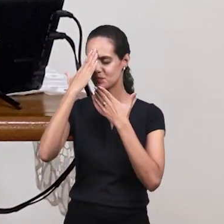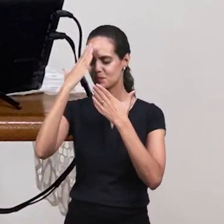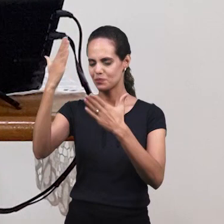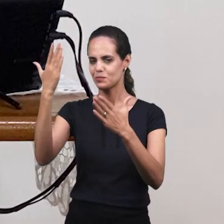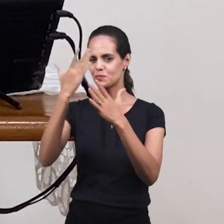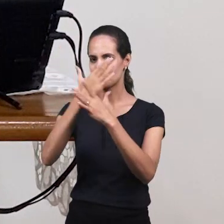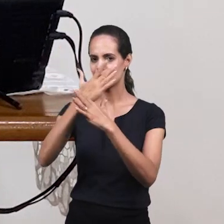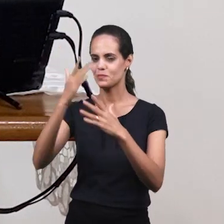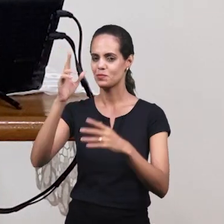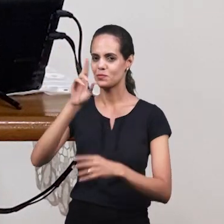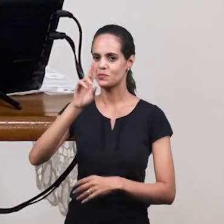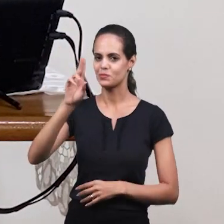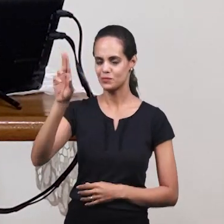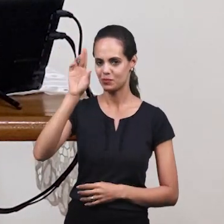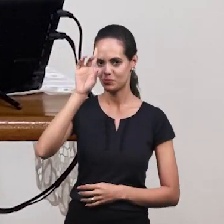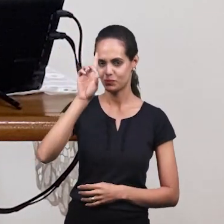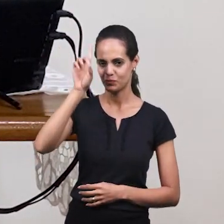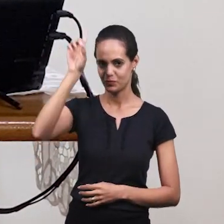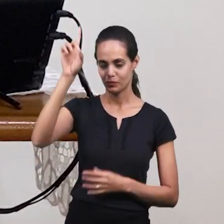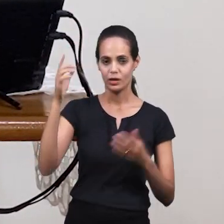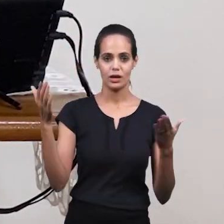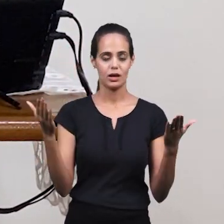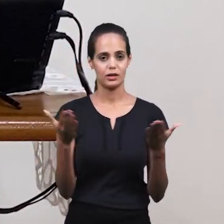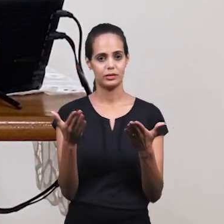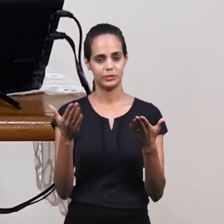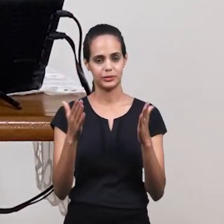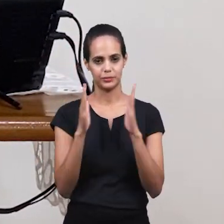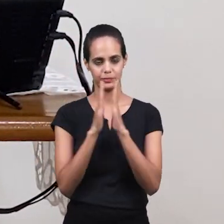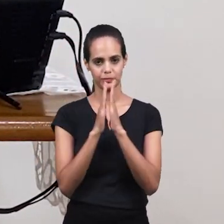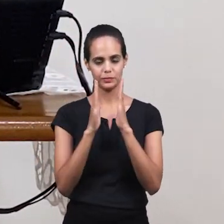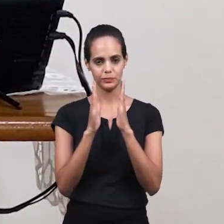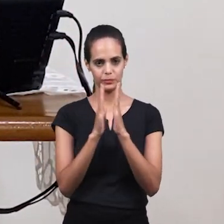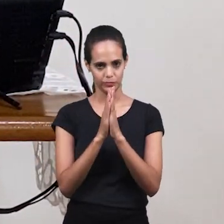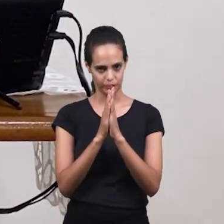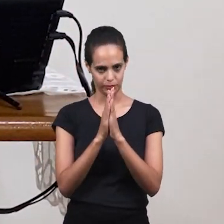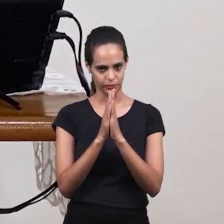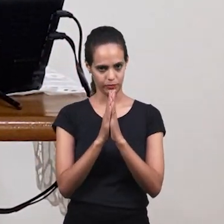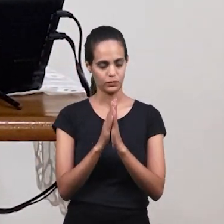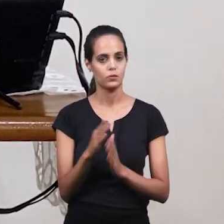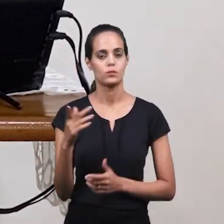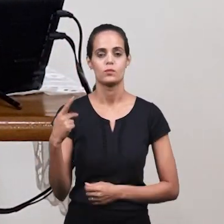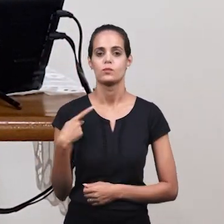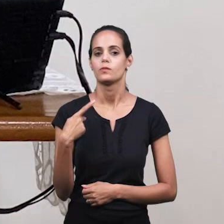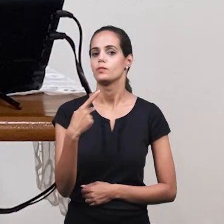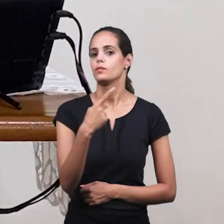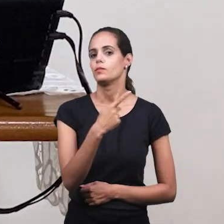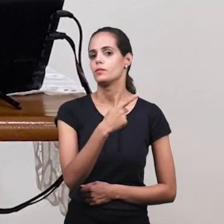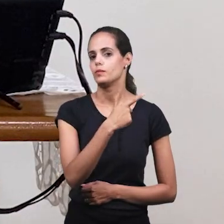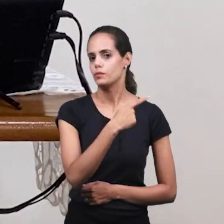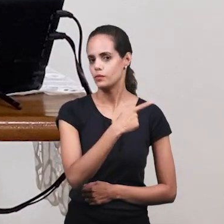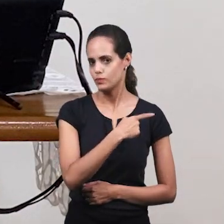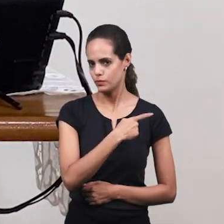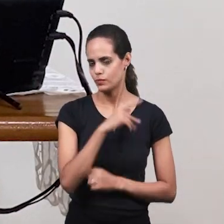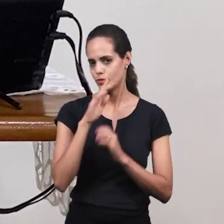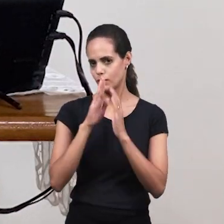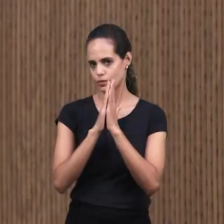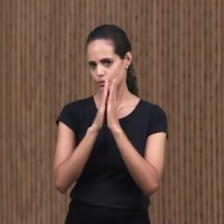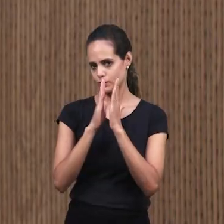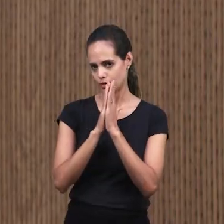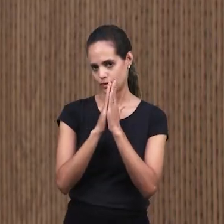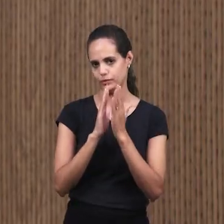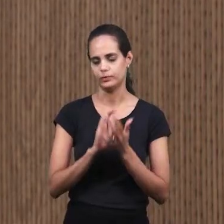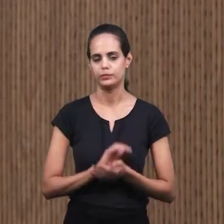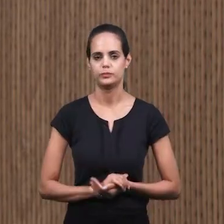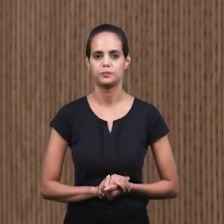En ce moment, nous allons voir l'intercession qui va être faite par un de nos pasteurs ici présents. Nous prions au